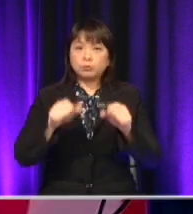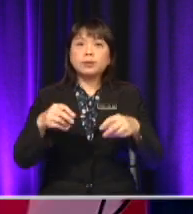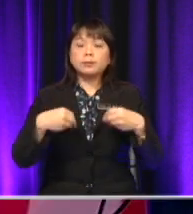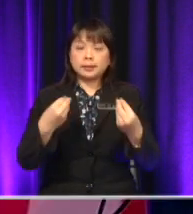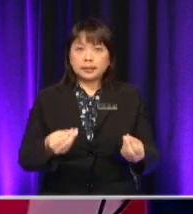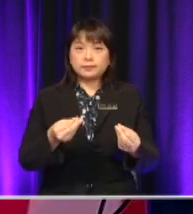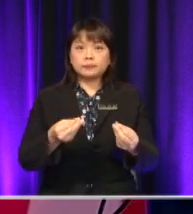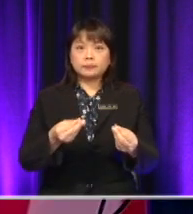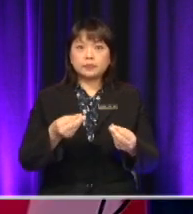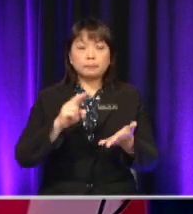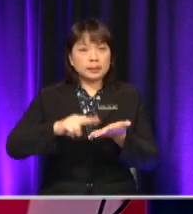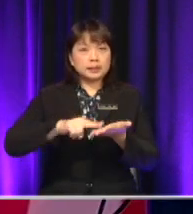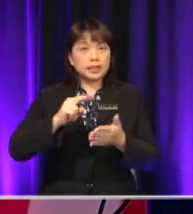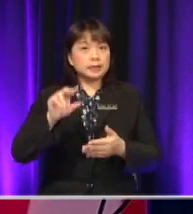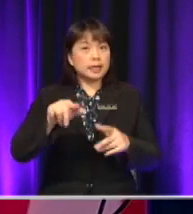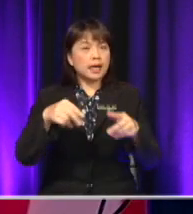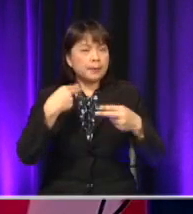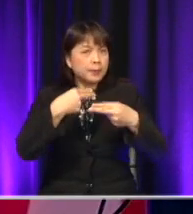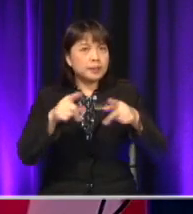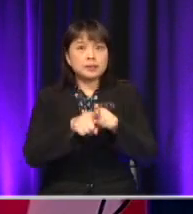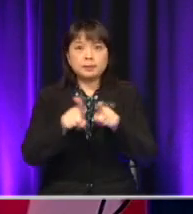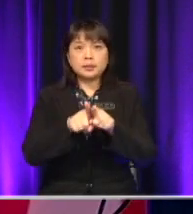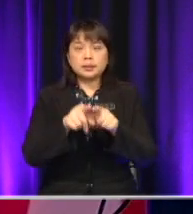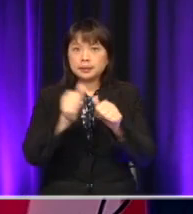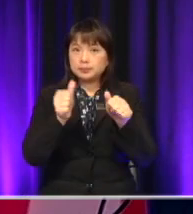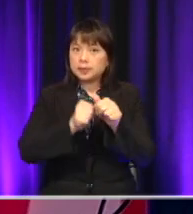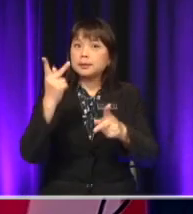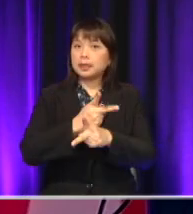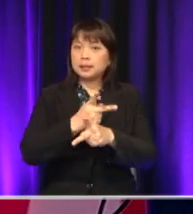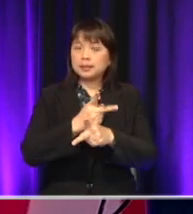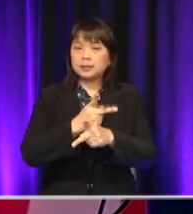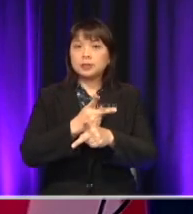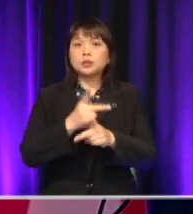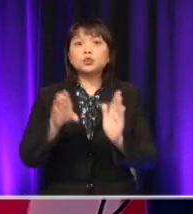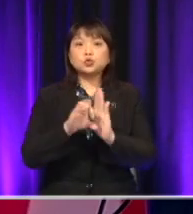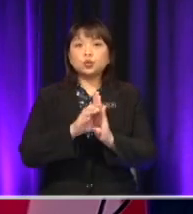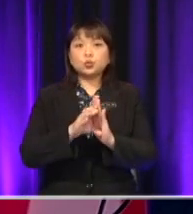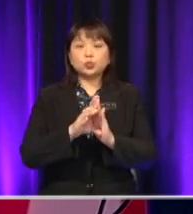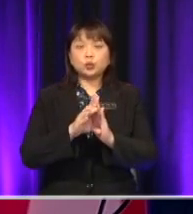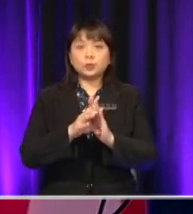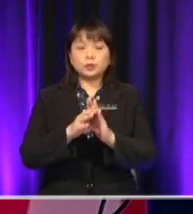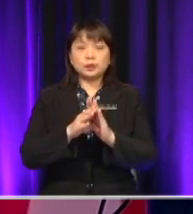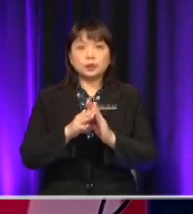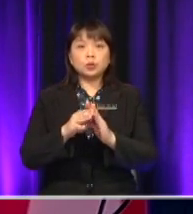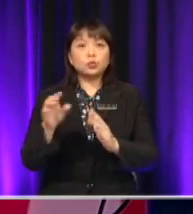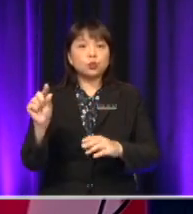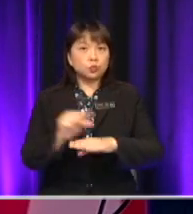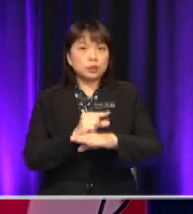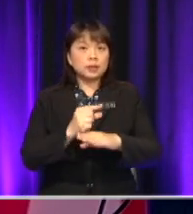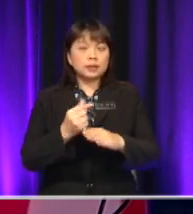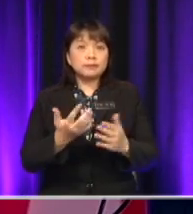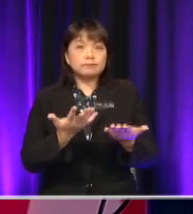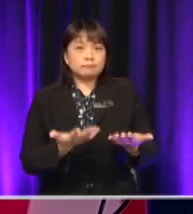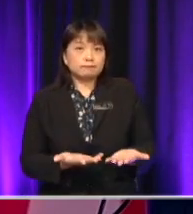jisim adalah 50 kg. Tapi bila Hanif pakai penimbang A, jenama A kita kata. Okey, Hanif asyik